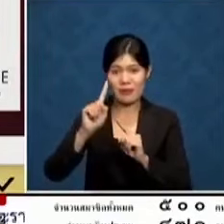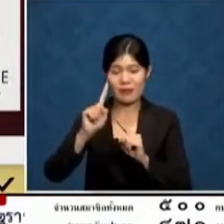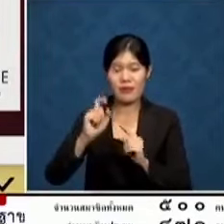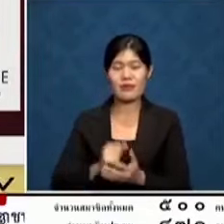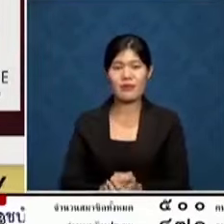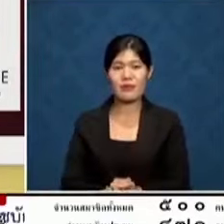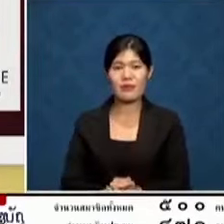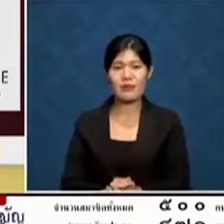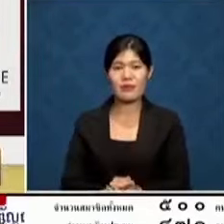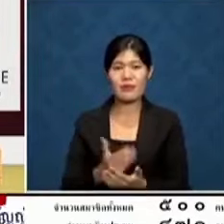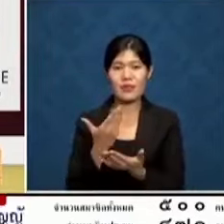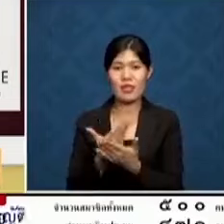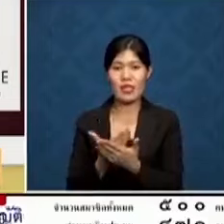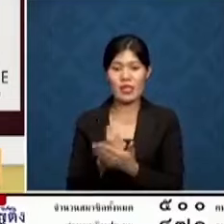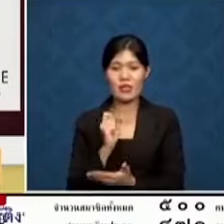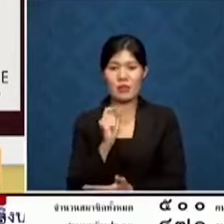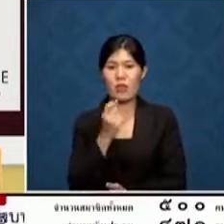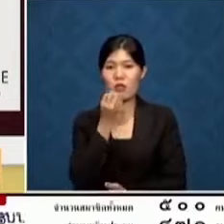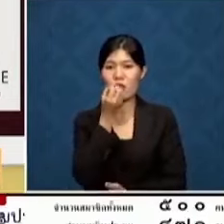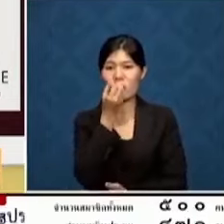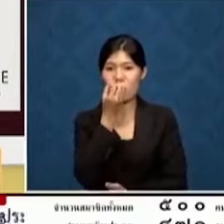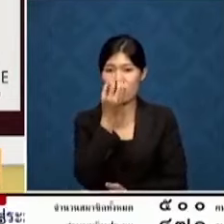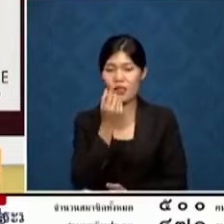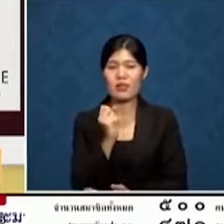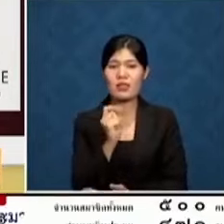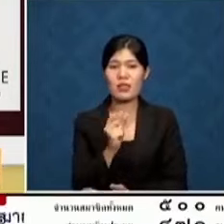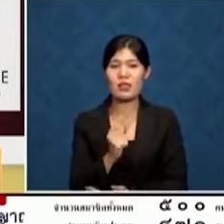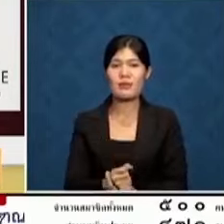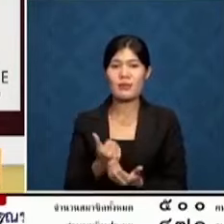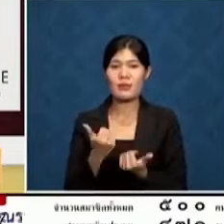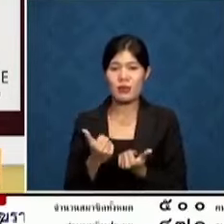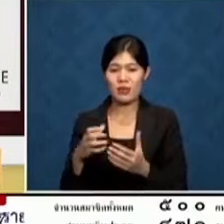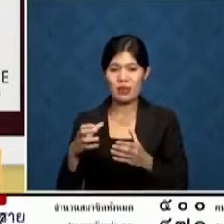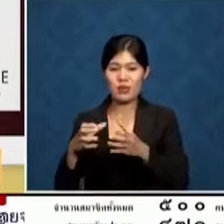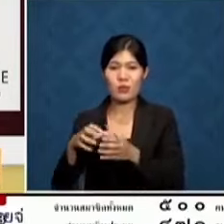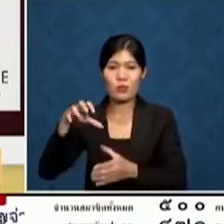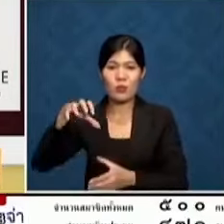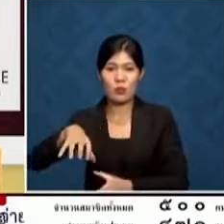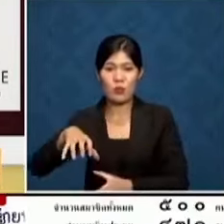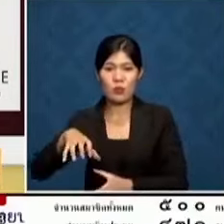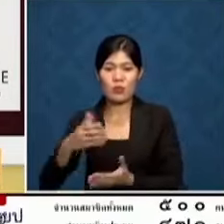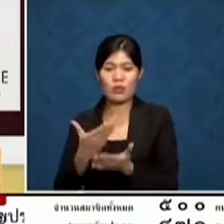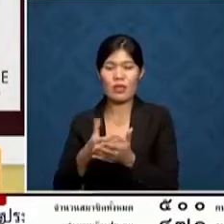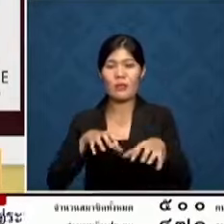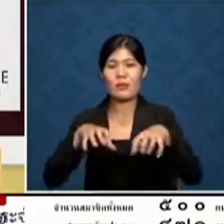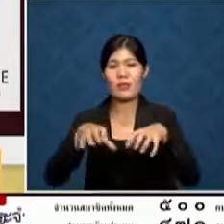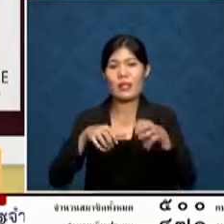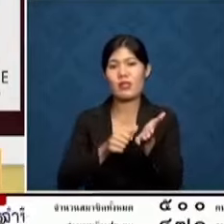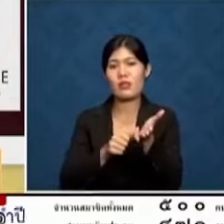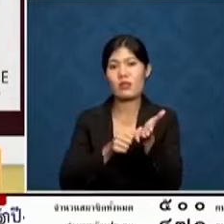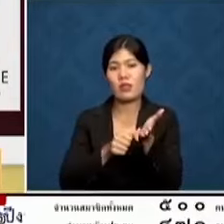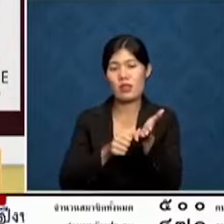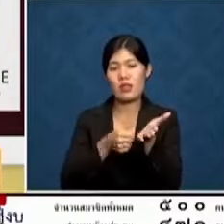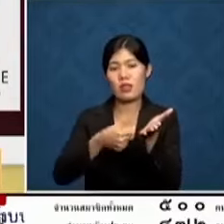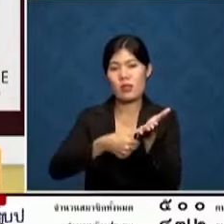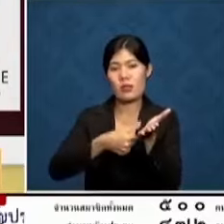สิ่งที่รัฐบาลพูดถึง Ignite Thailand เนี่ยนะโอ้โหนี่พูดมีรายละเอียดวิสัยทัศน์ต่างๆแต่ยังไม่ป